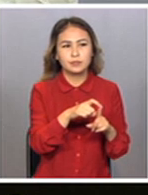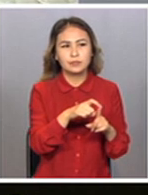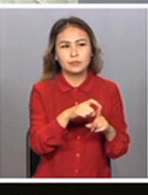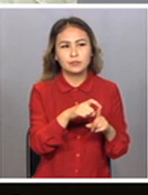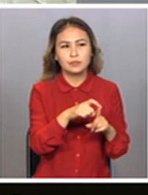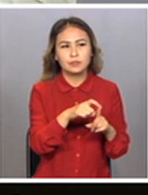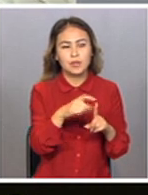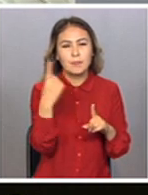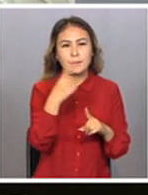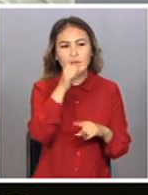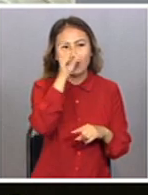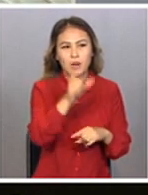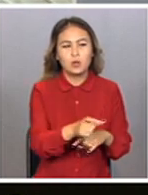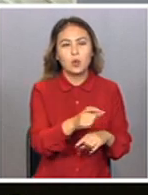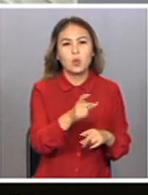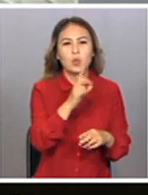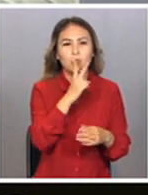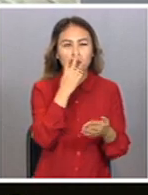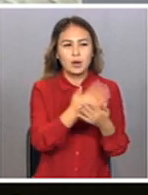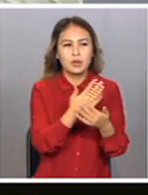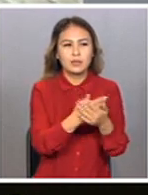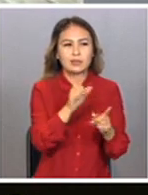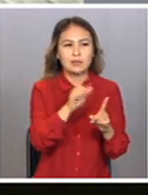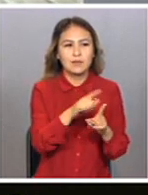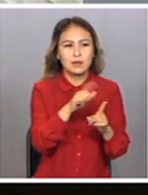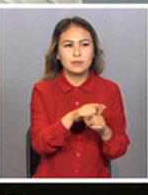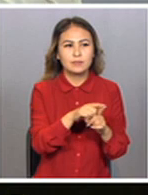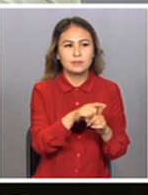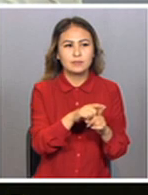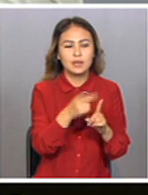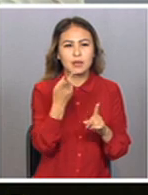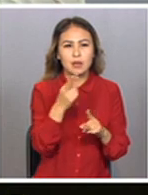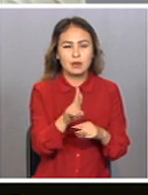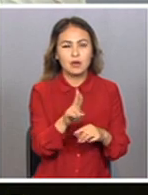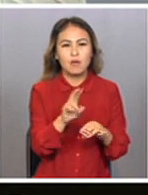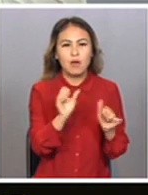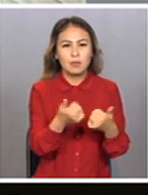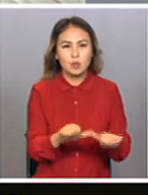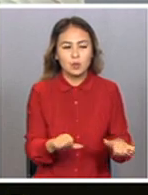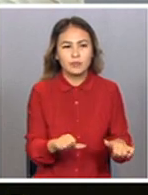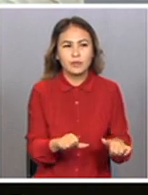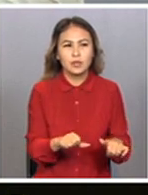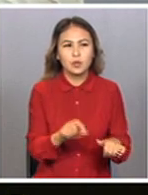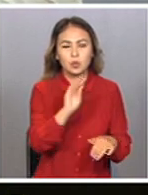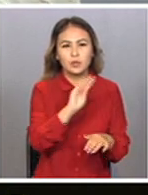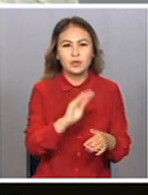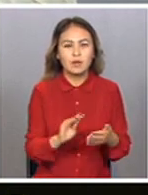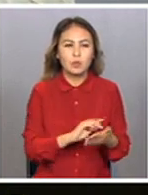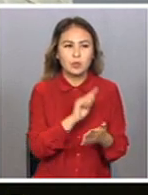В первой колонке указаны слова для формулировки тонких